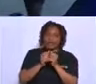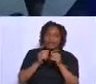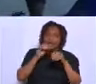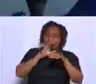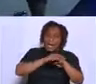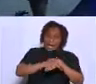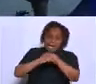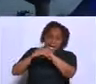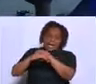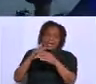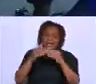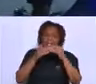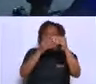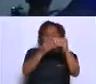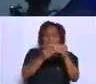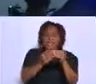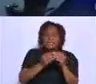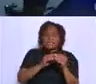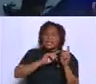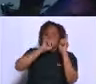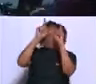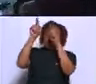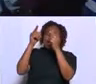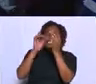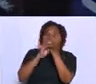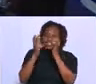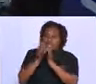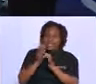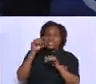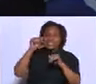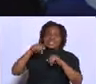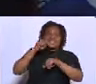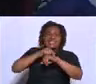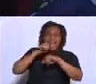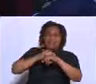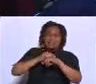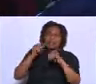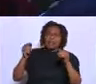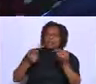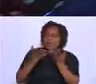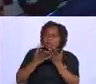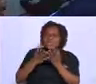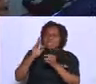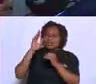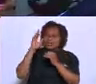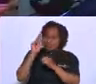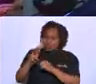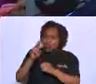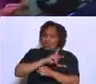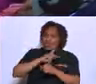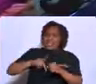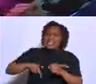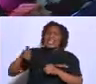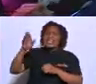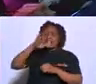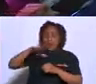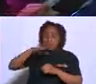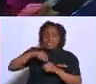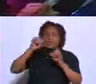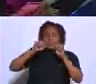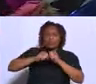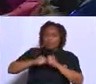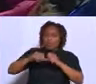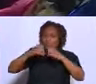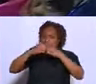Washike mkono, walete kwa Yesu. Ni wakati ambapo falme mbili zinanyang'anyana watu na lazima Yesu